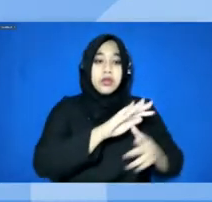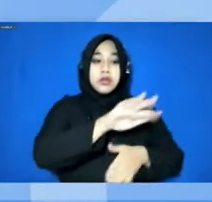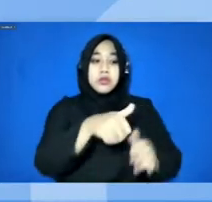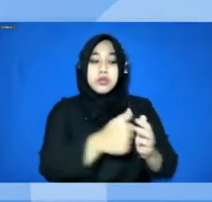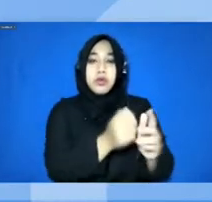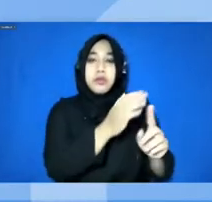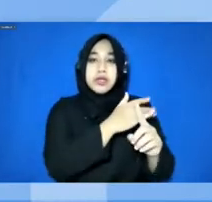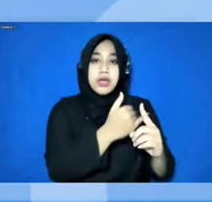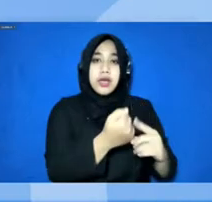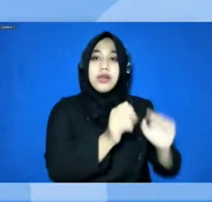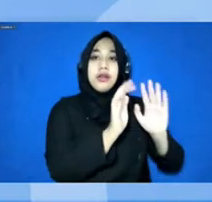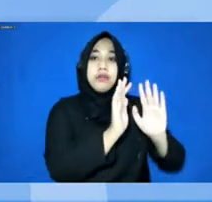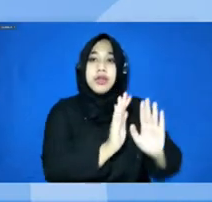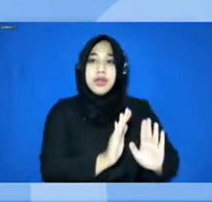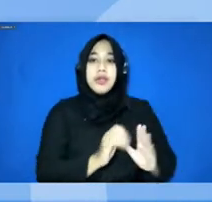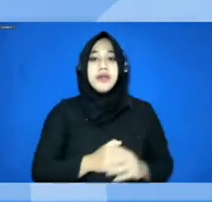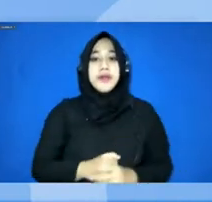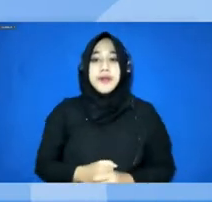dan media.